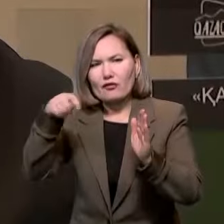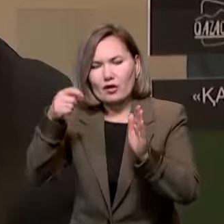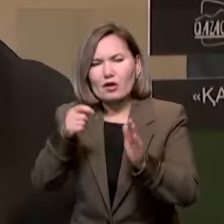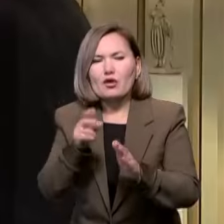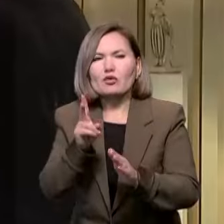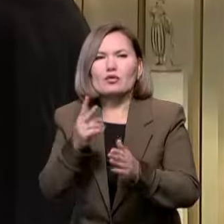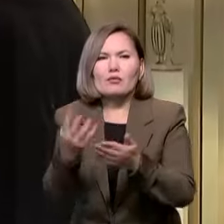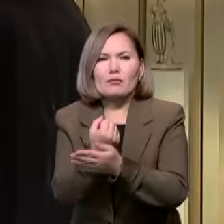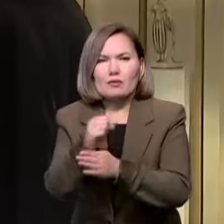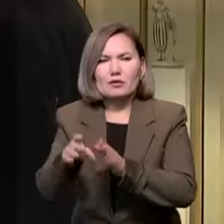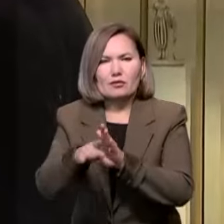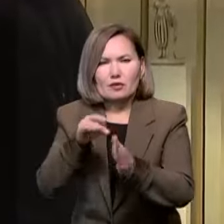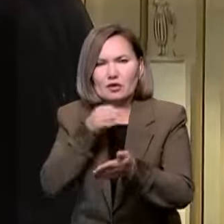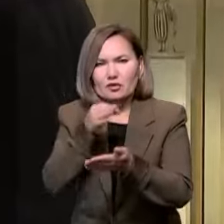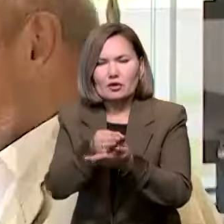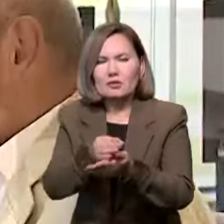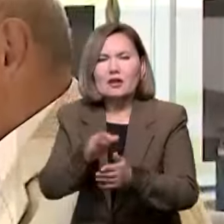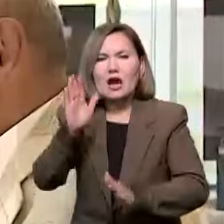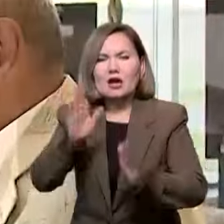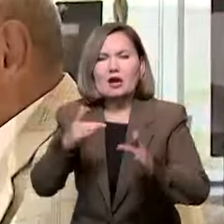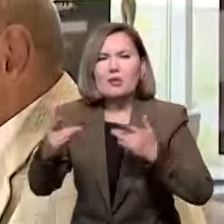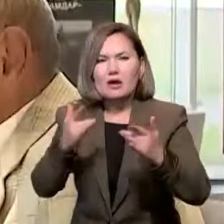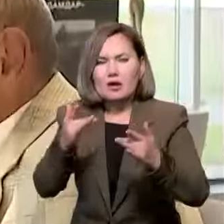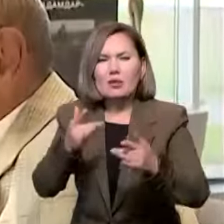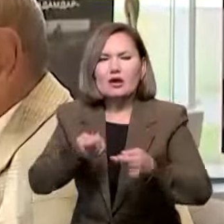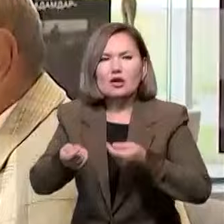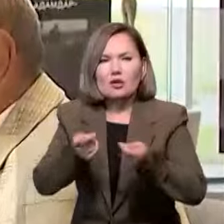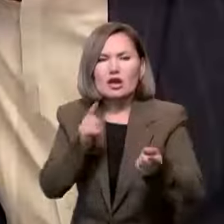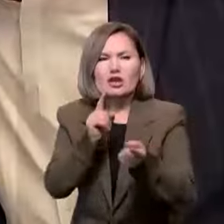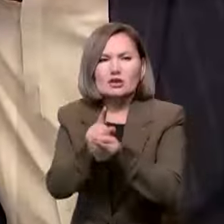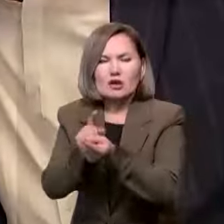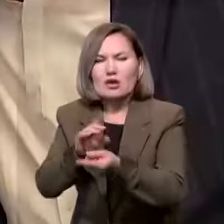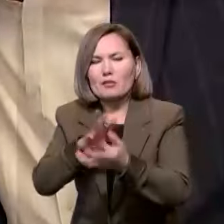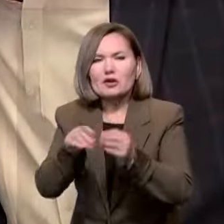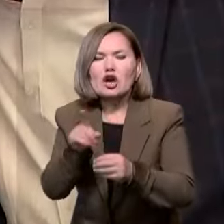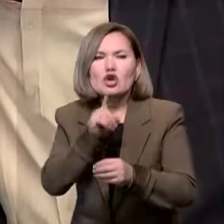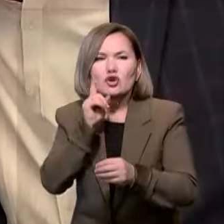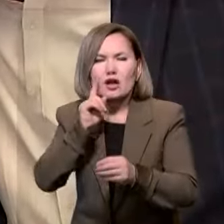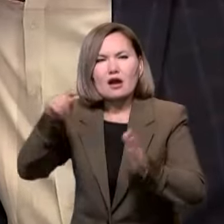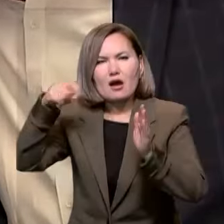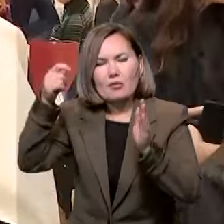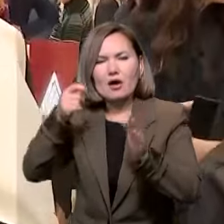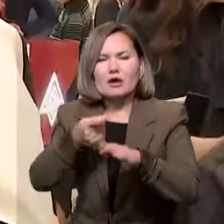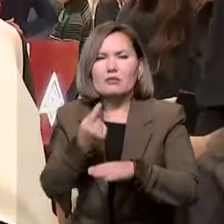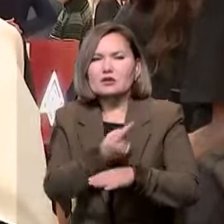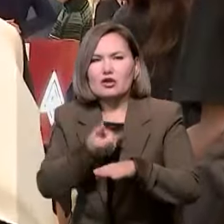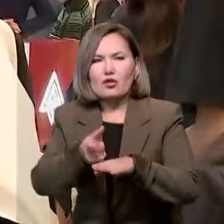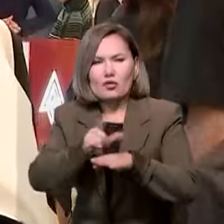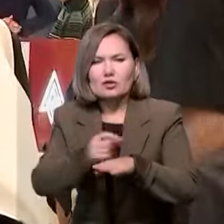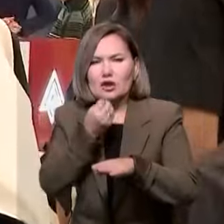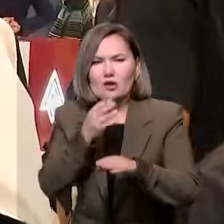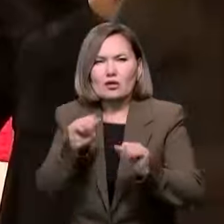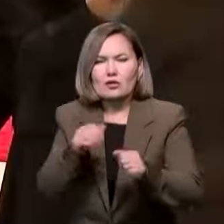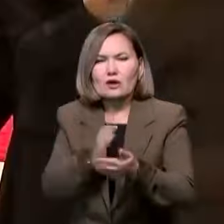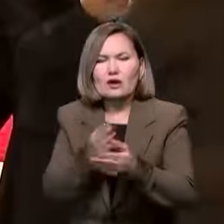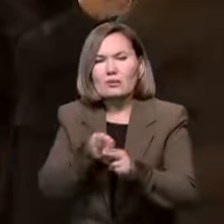шығарамыз деп ойлаймыз. Фестиваль аясында режиссер, актерлер және продюсерлермен кездесу өтеді. Бұл жас кинематографистер үшін тамаша мүмкіндік. Сонымен қатар